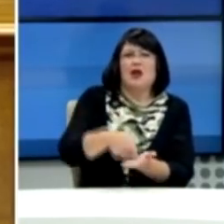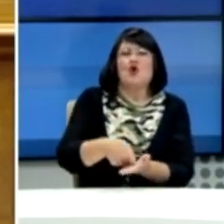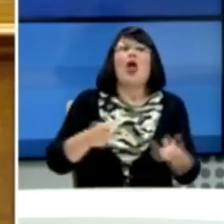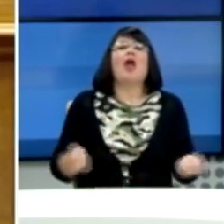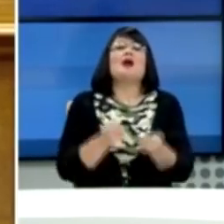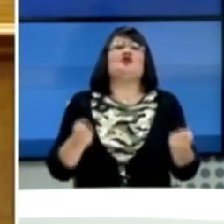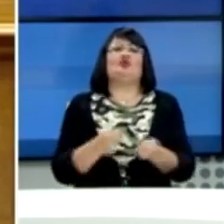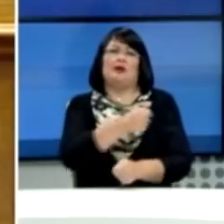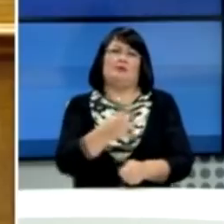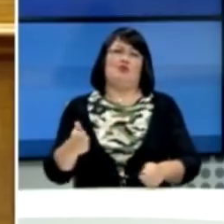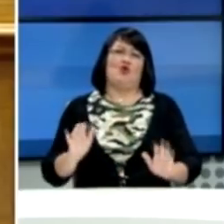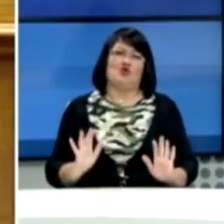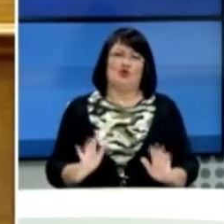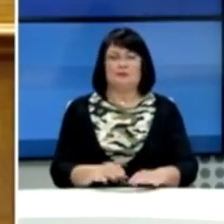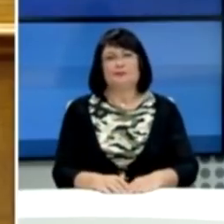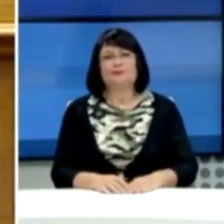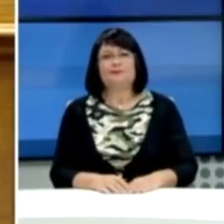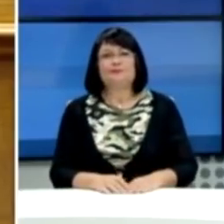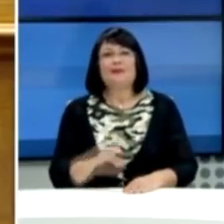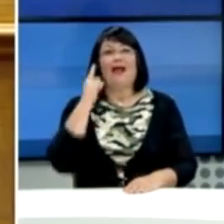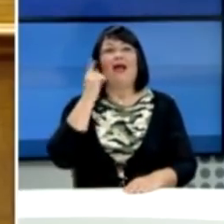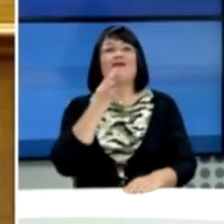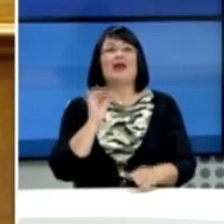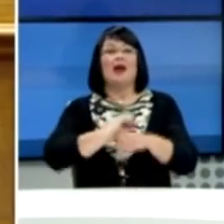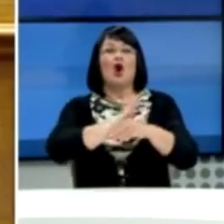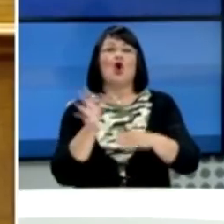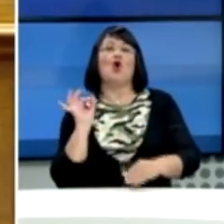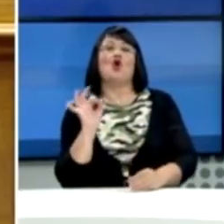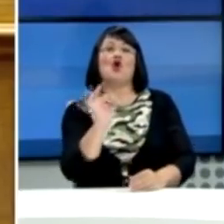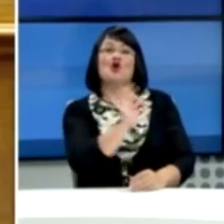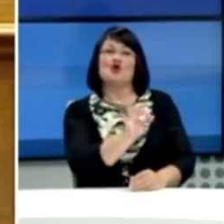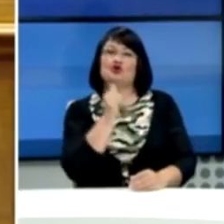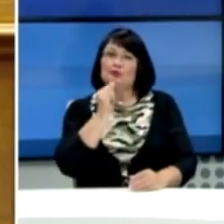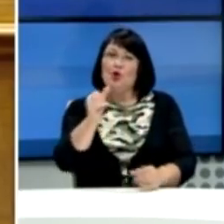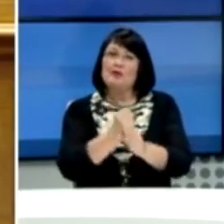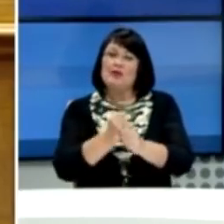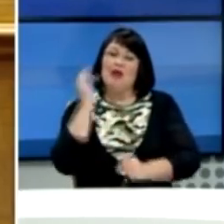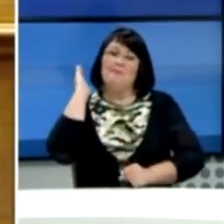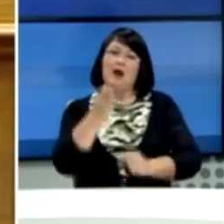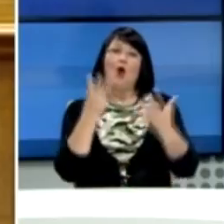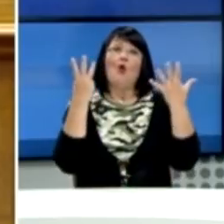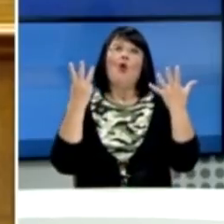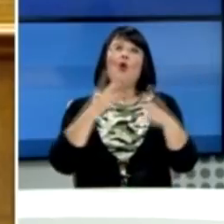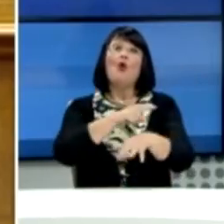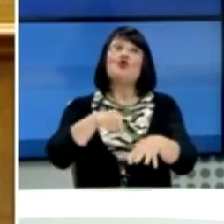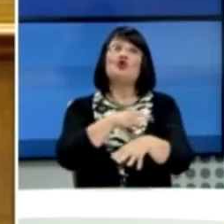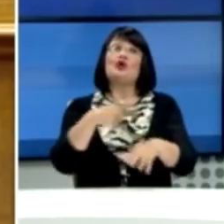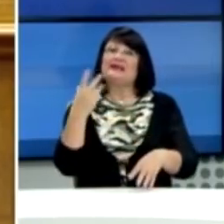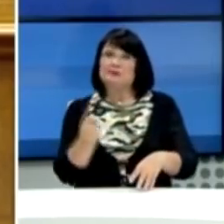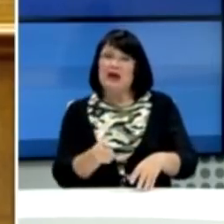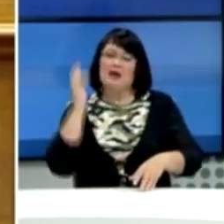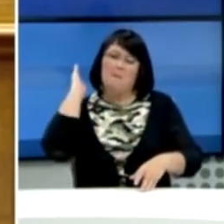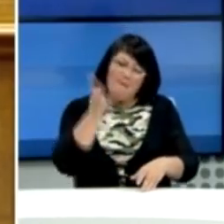οι εργαζόμενοι. Αξιοποιείτε την πανδημία για να χτυπήσετε τη σταθερή μόνιμη δουλειά, το 8ωρο που ακόμα υπάρχει